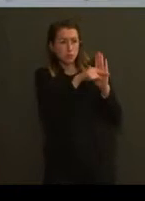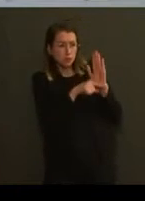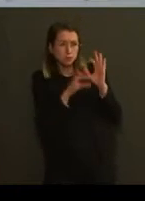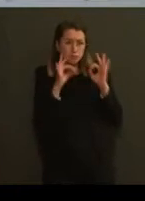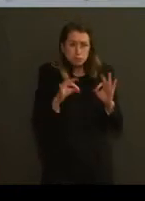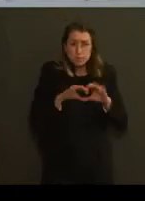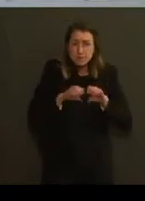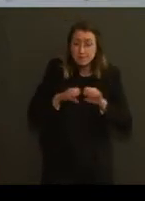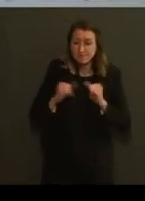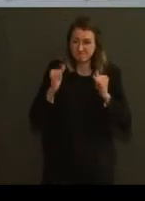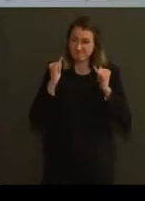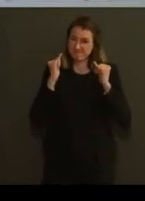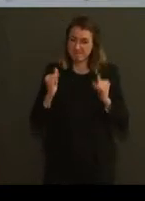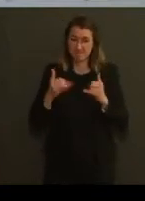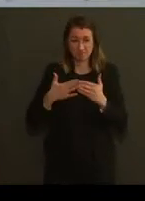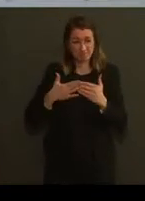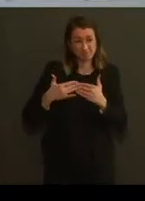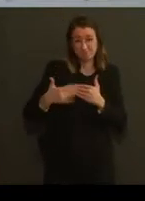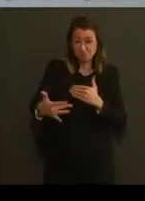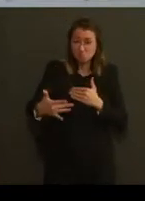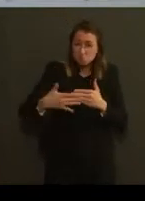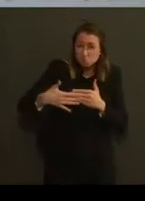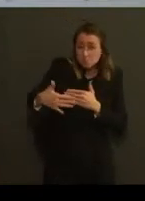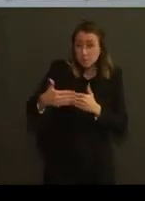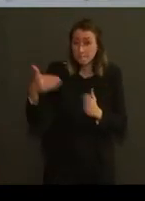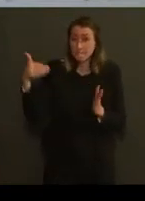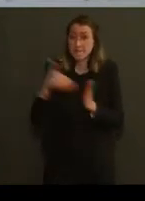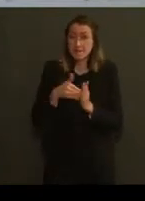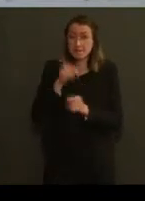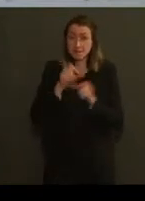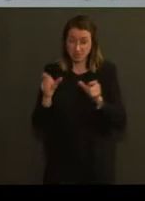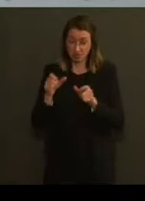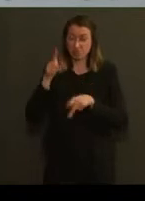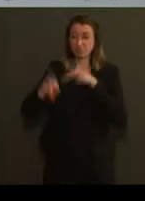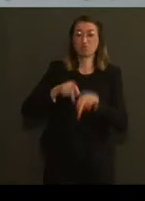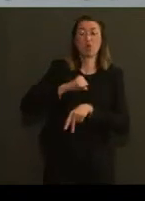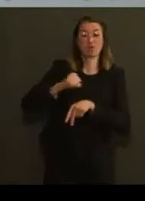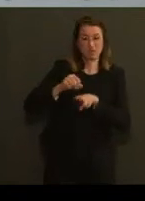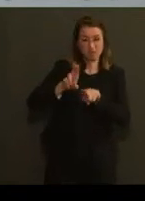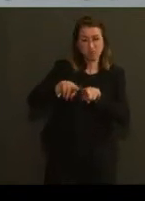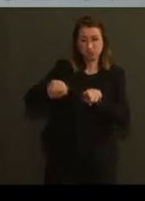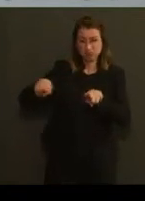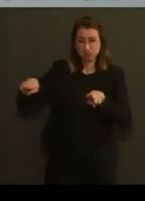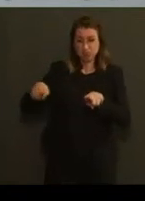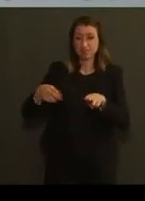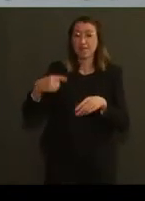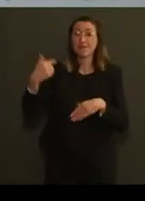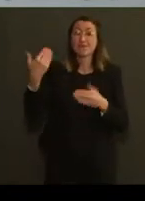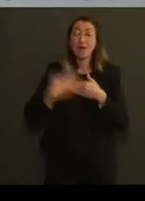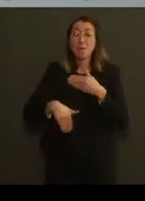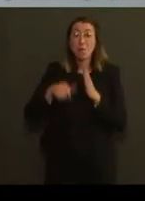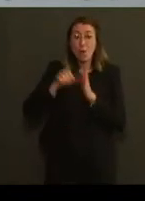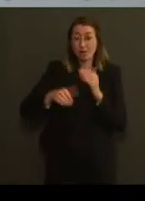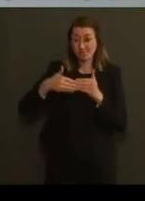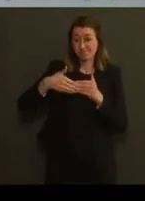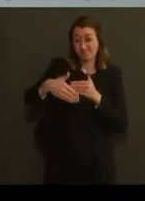soins intensifs d'ici la fin de ce mois. Grâce aux mesures et en espérant effectivement leur impact